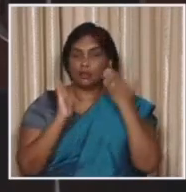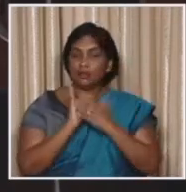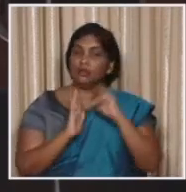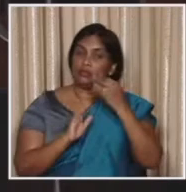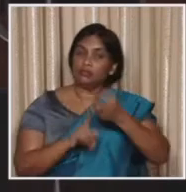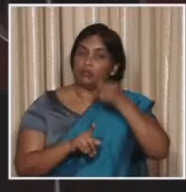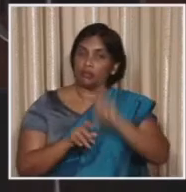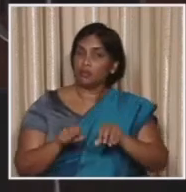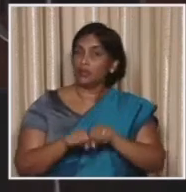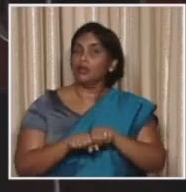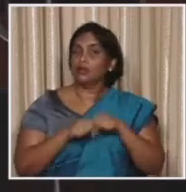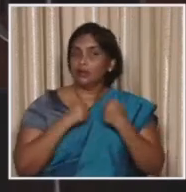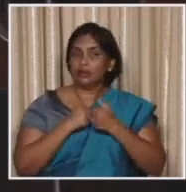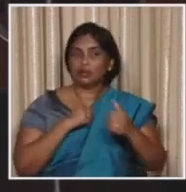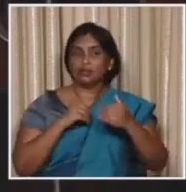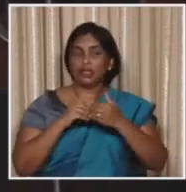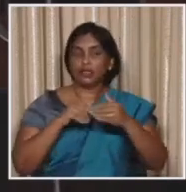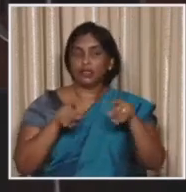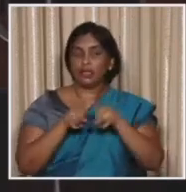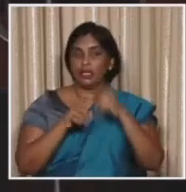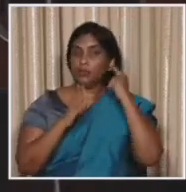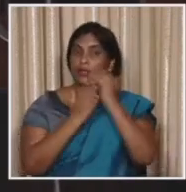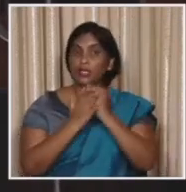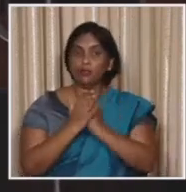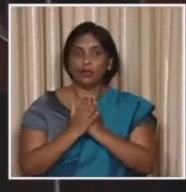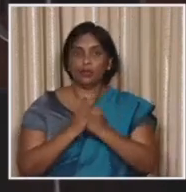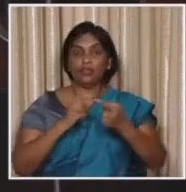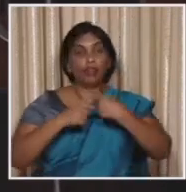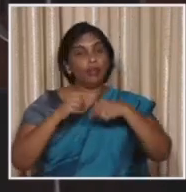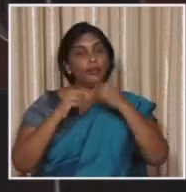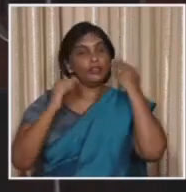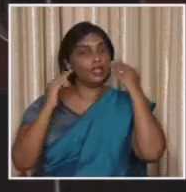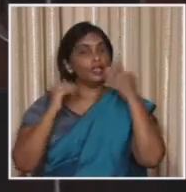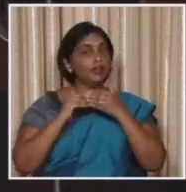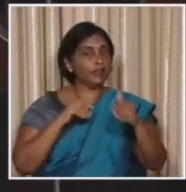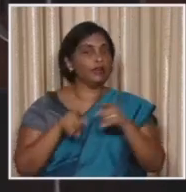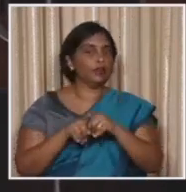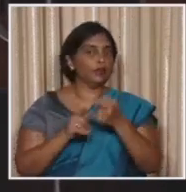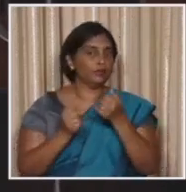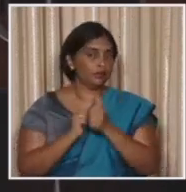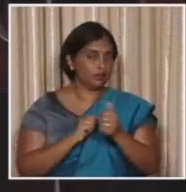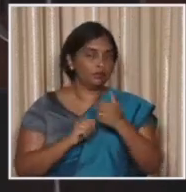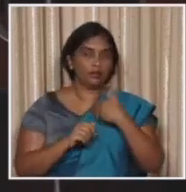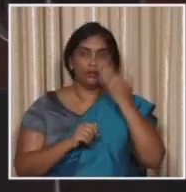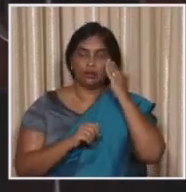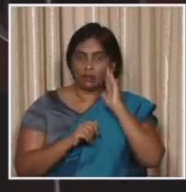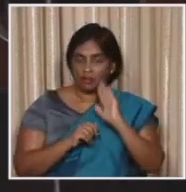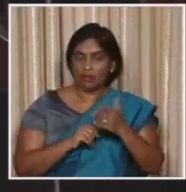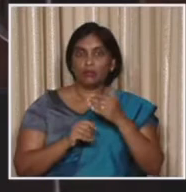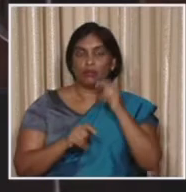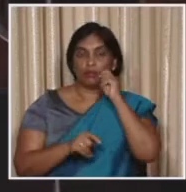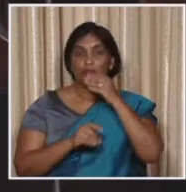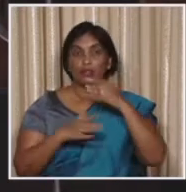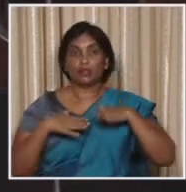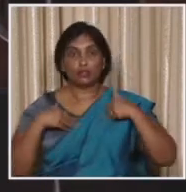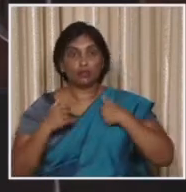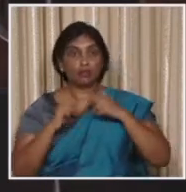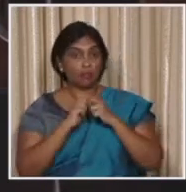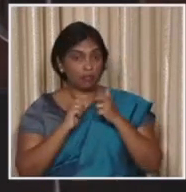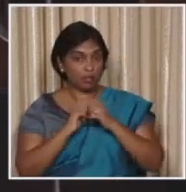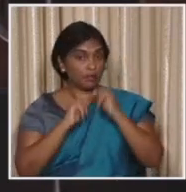නියෝගයක් උල්ලංඝනය කරන සෑම තැනකට වරදකට වරදකරු විය යුතු අතර වරදකරු කිරීමේදී වරදේ ස්වභාවයේ මහජන සෞඛ්‍යයට හානි කිරීම සම්බන්ධ